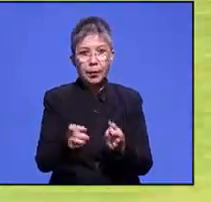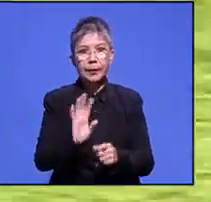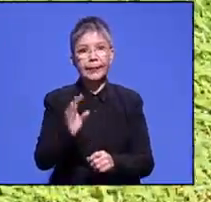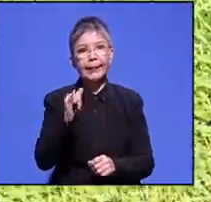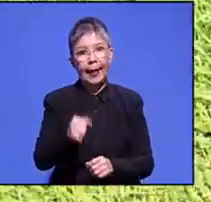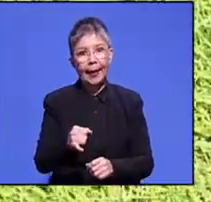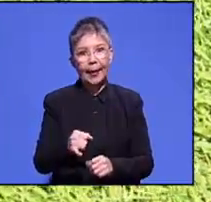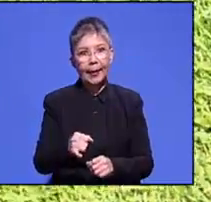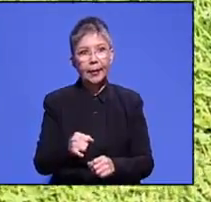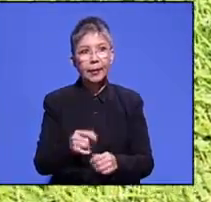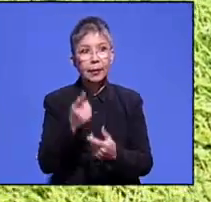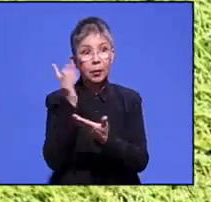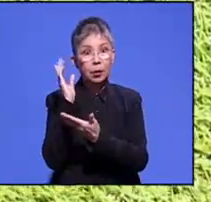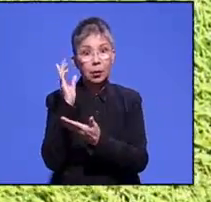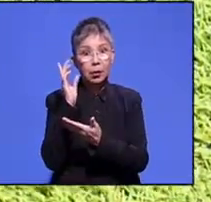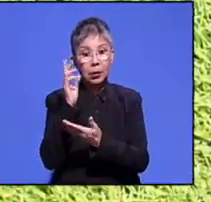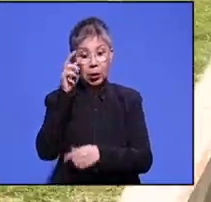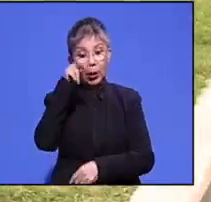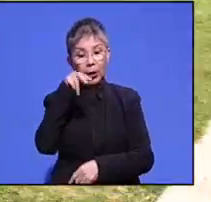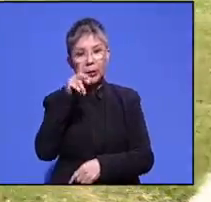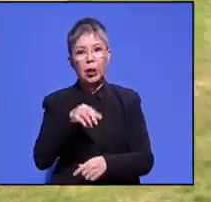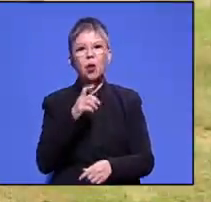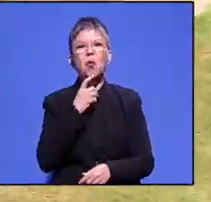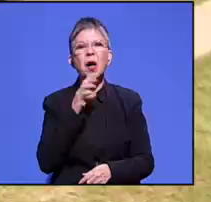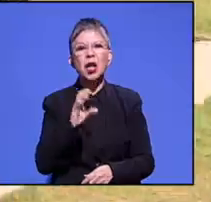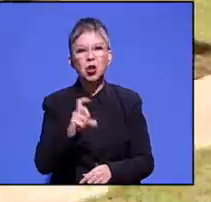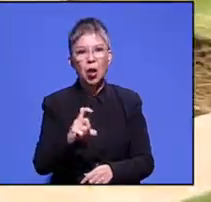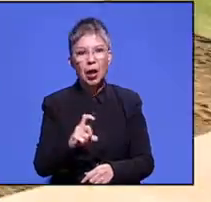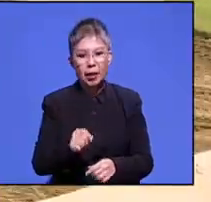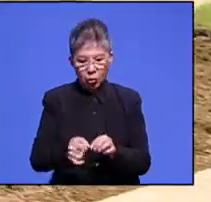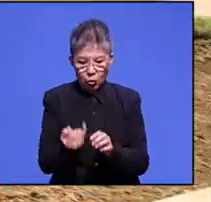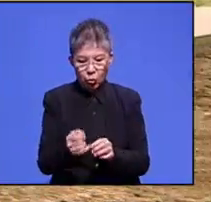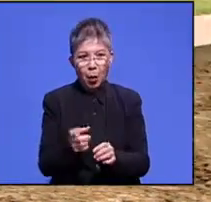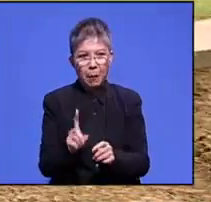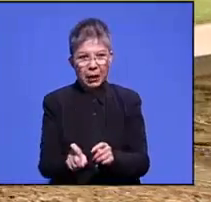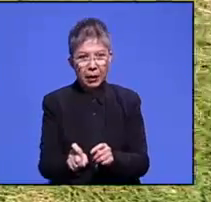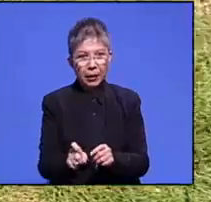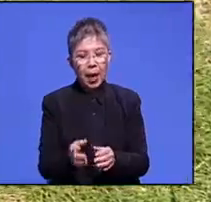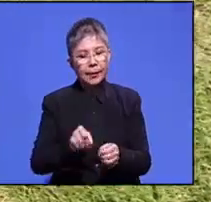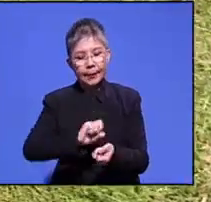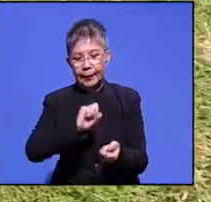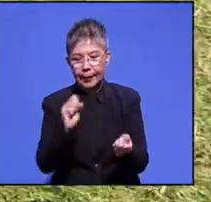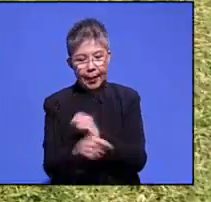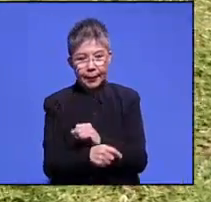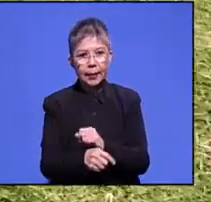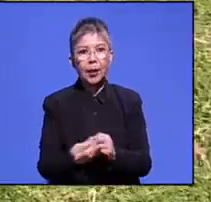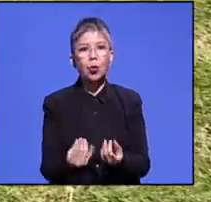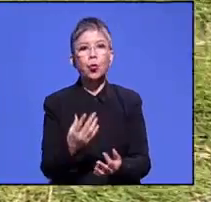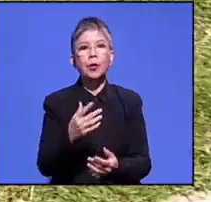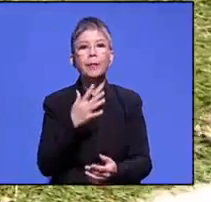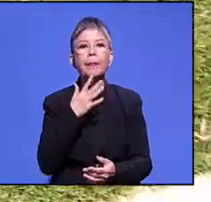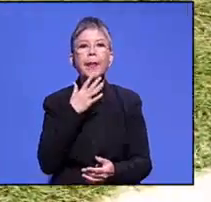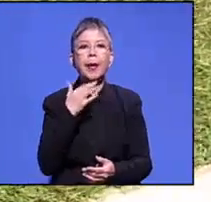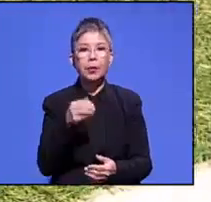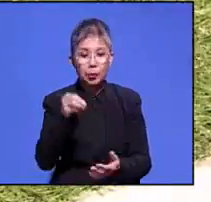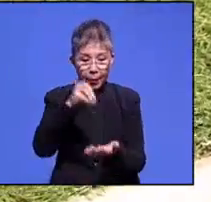titik-titik coklat bila dilihat dari Tribun alhasil bagian yang tercungkil harus segera diganti dengan rambut baru dengan sistem